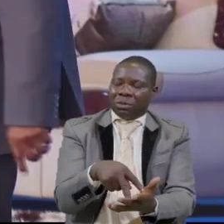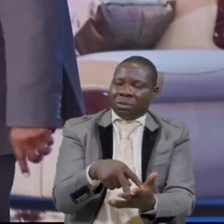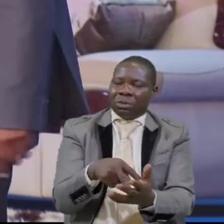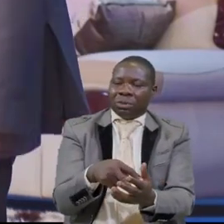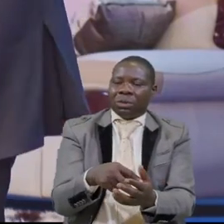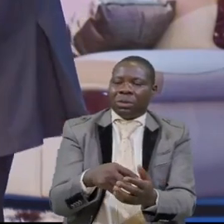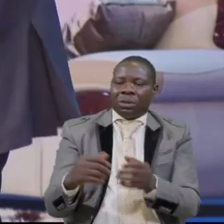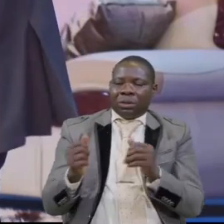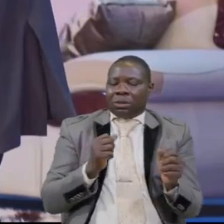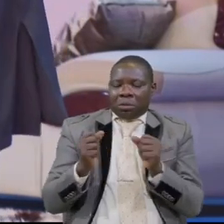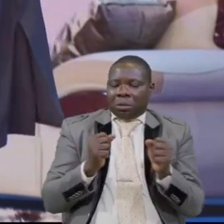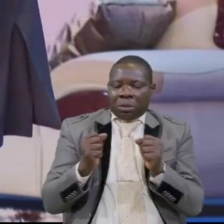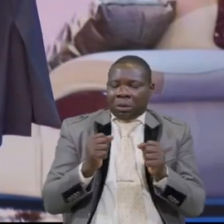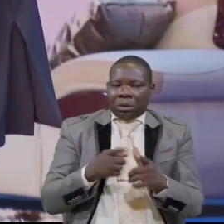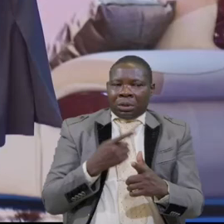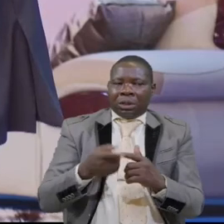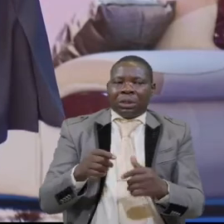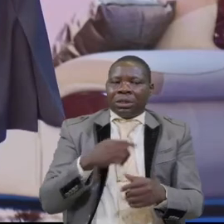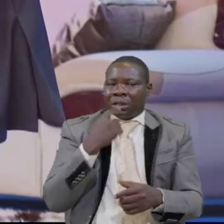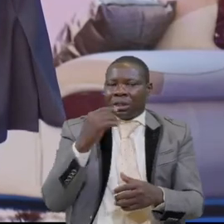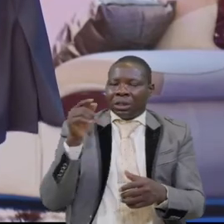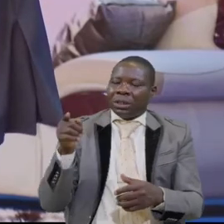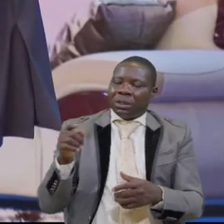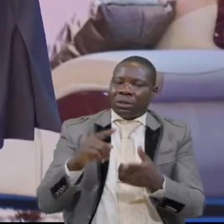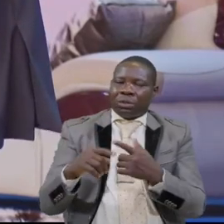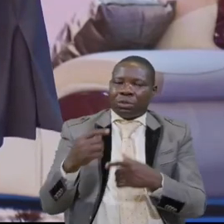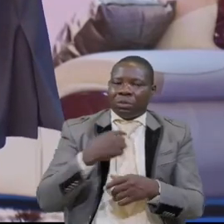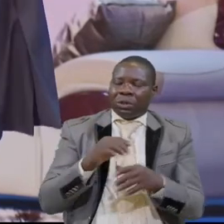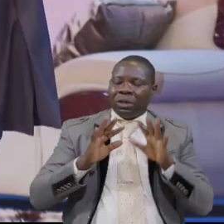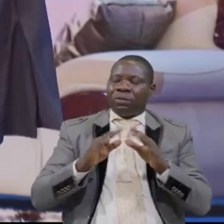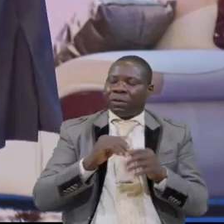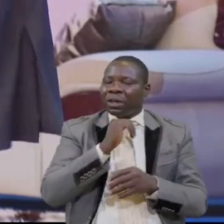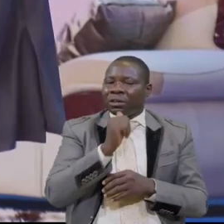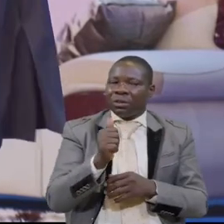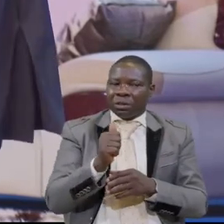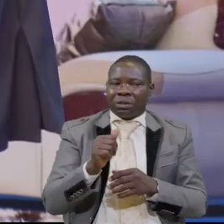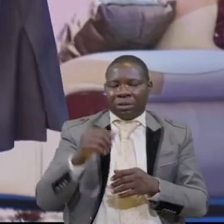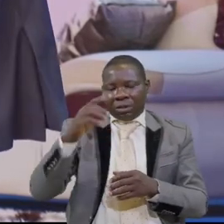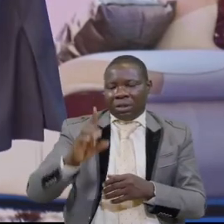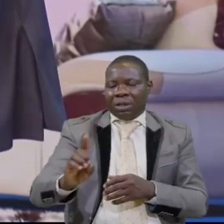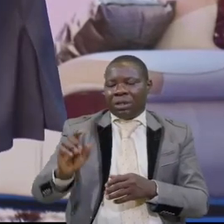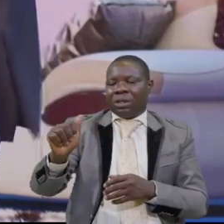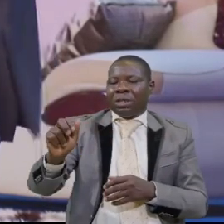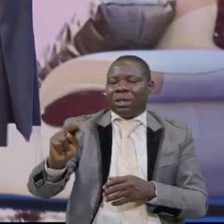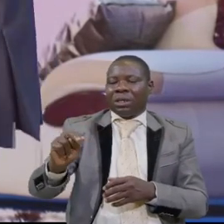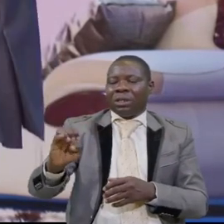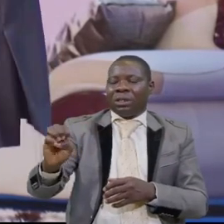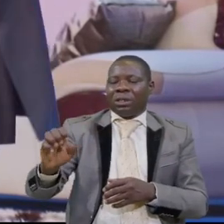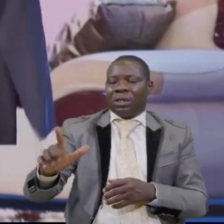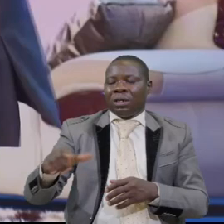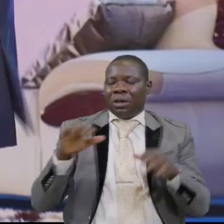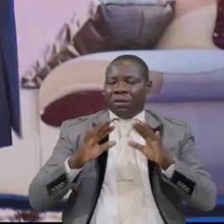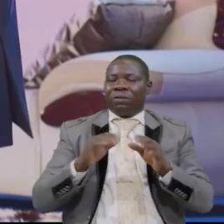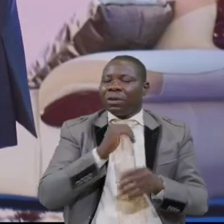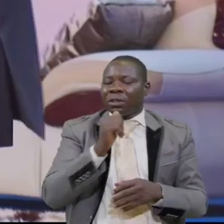dit Daniel ne craint rien car ne craint rien Daniel